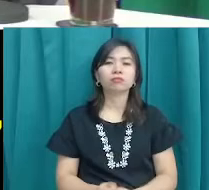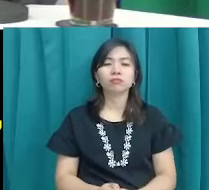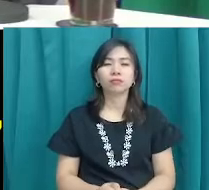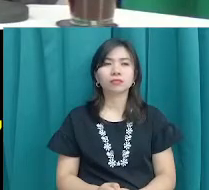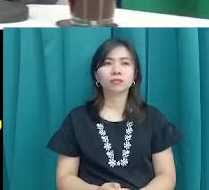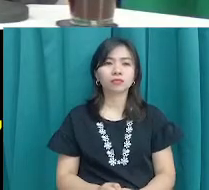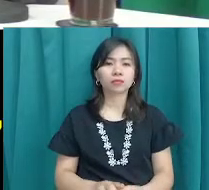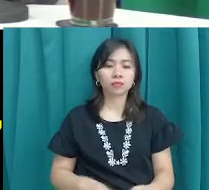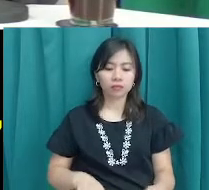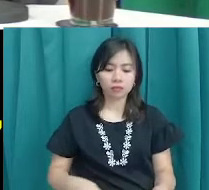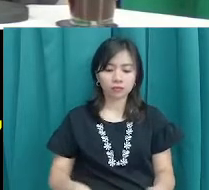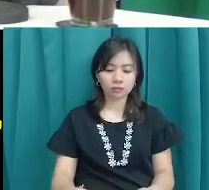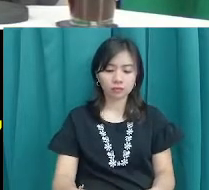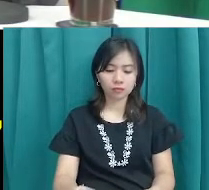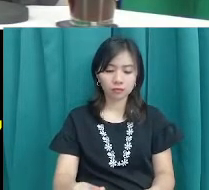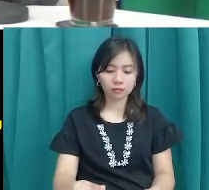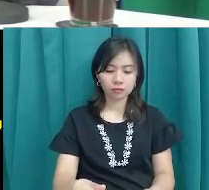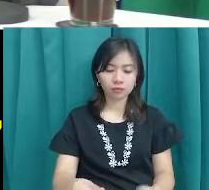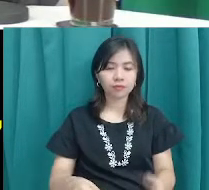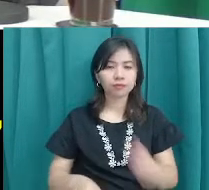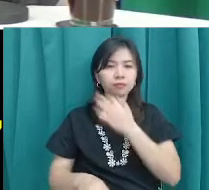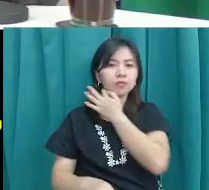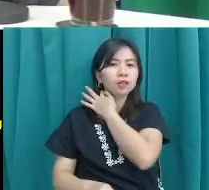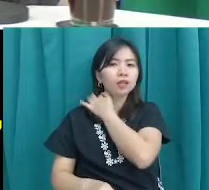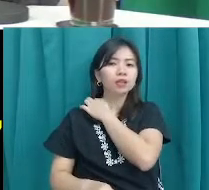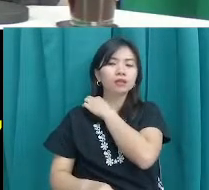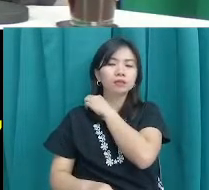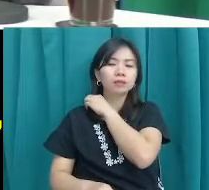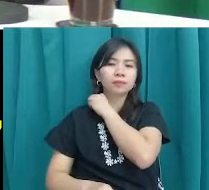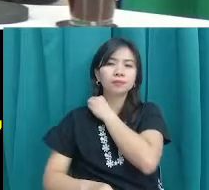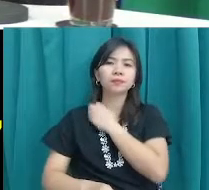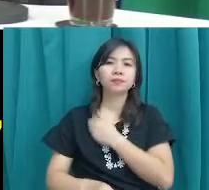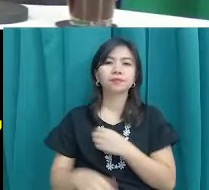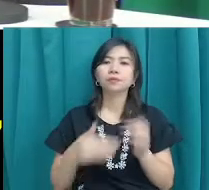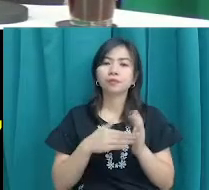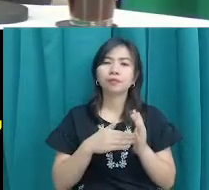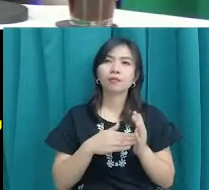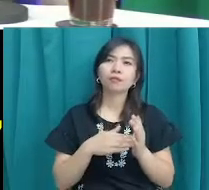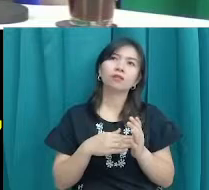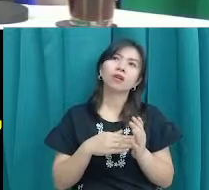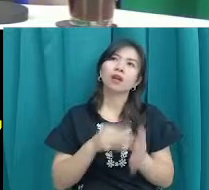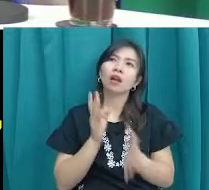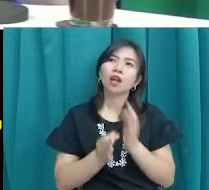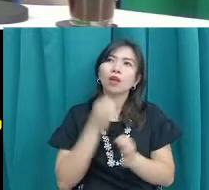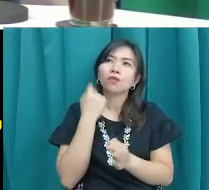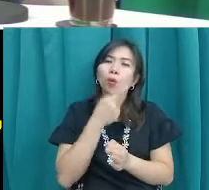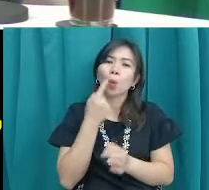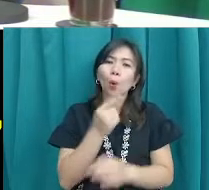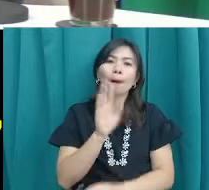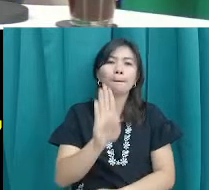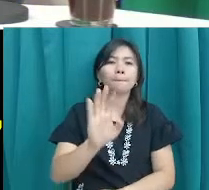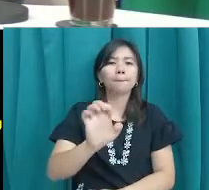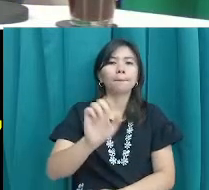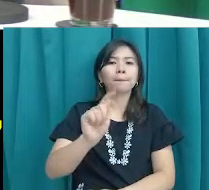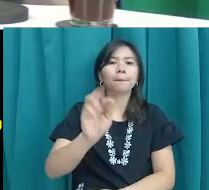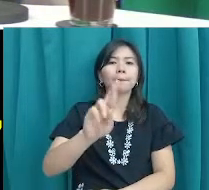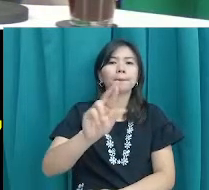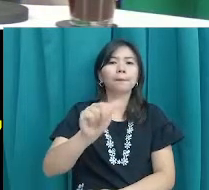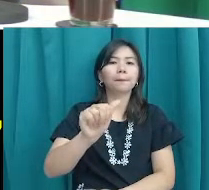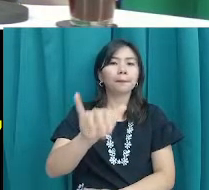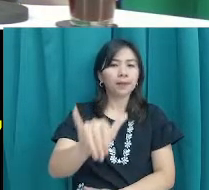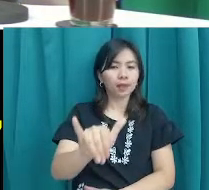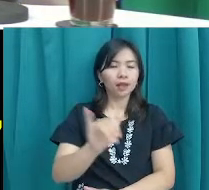Pinag-uusapan natin dito is itong usapan nila dito na kung sino ang mag-betray. You see? Kung sino